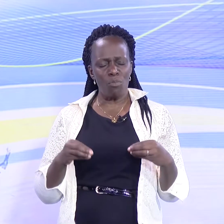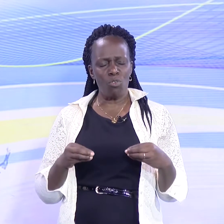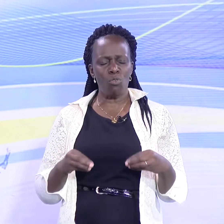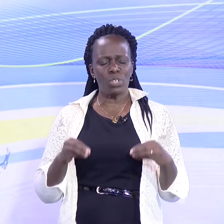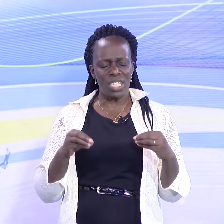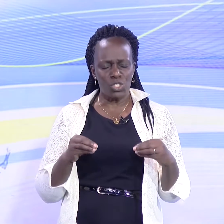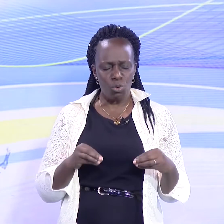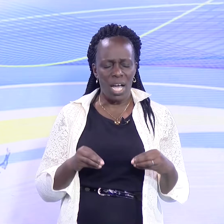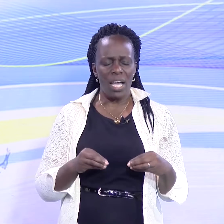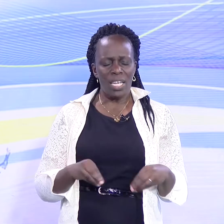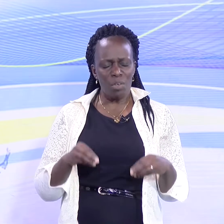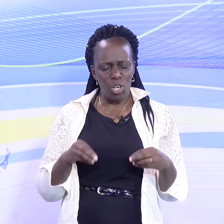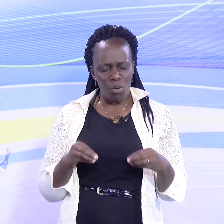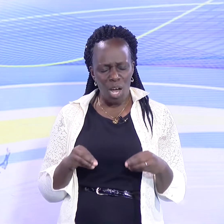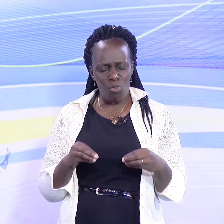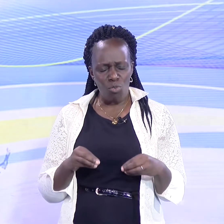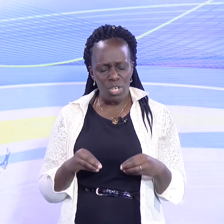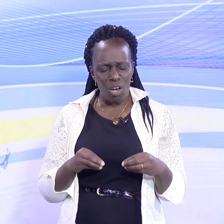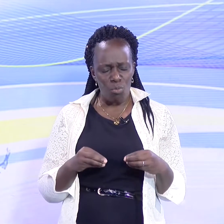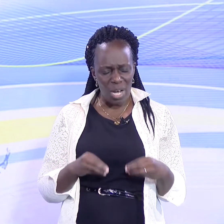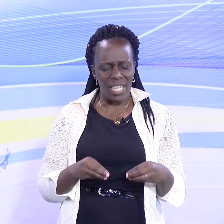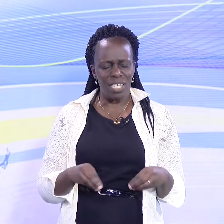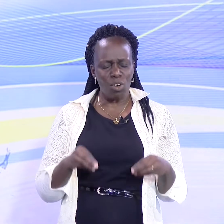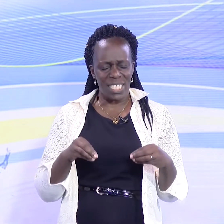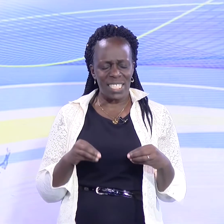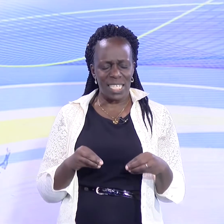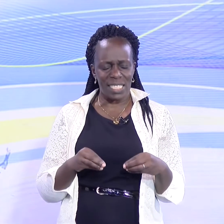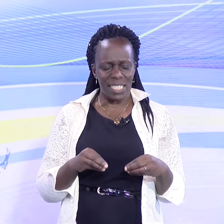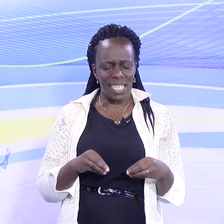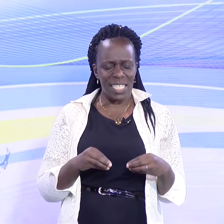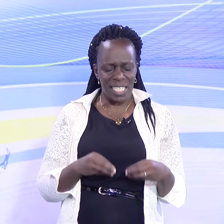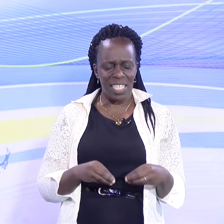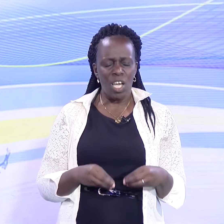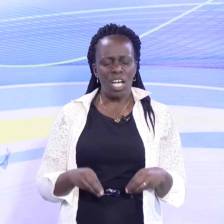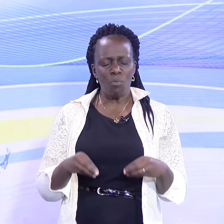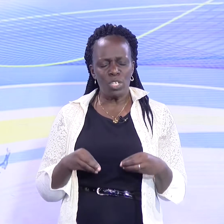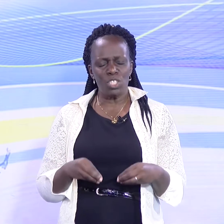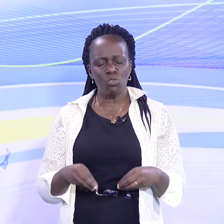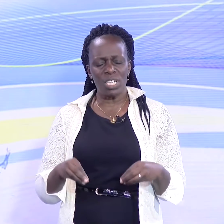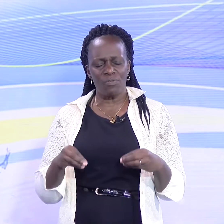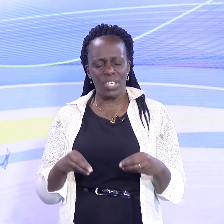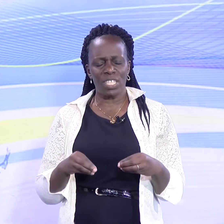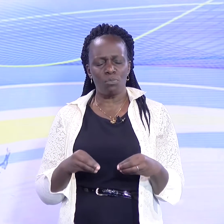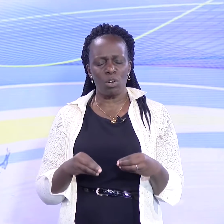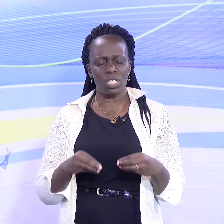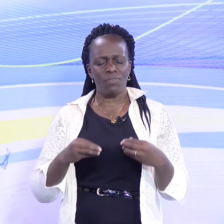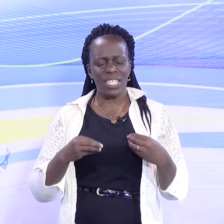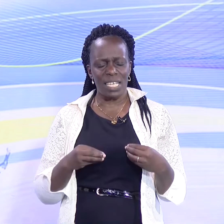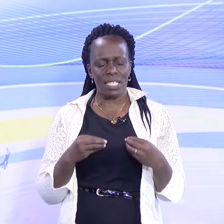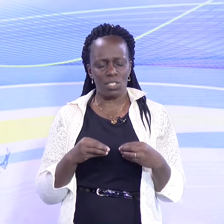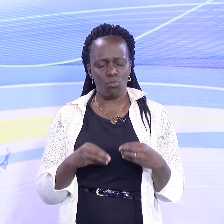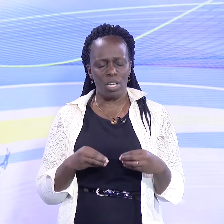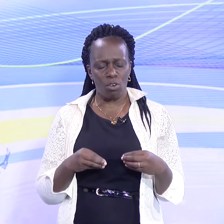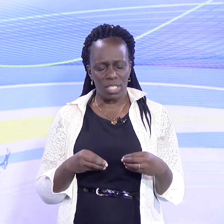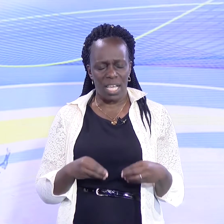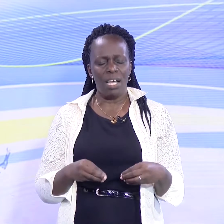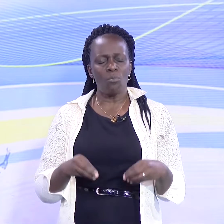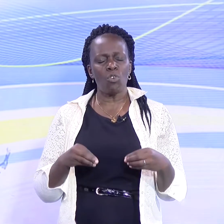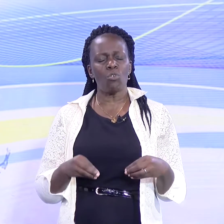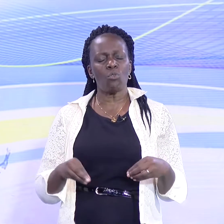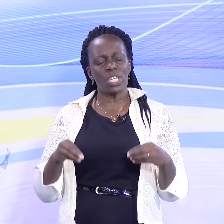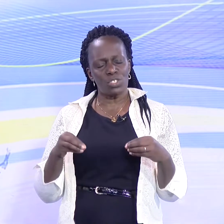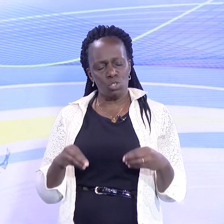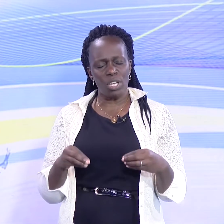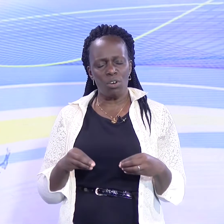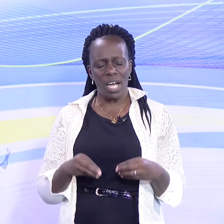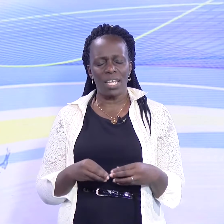ambia Mungu, unajua ni mwili wangu unauma. Niko katika kitanda hiki. Kama unajua ni fedha tumekosa, finances tumekosa,